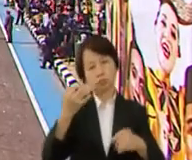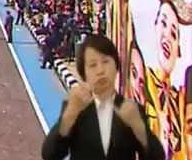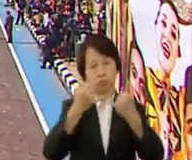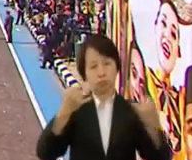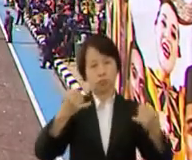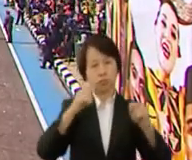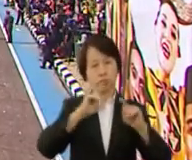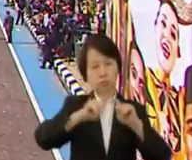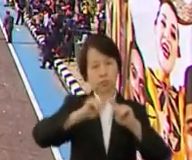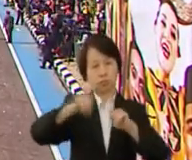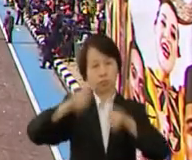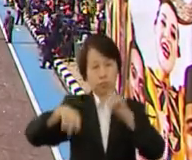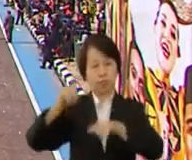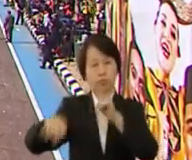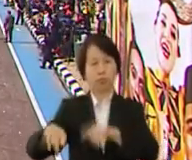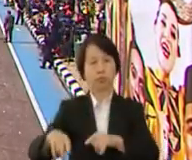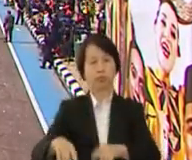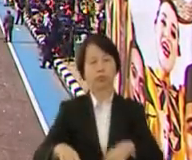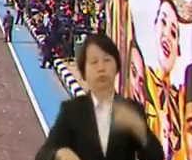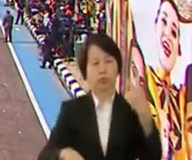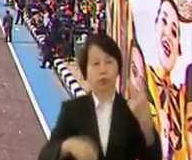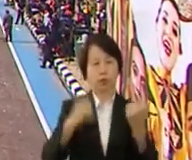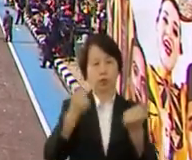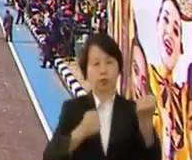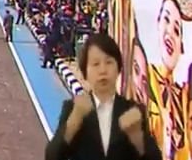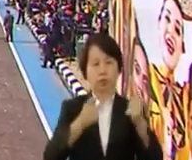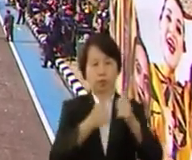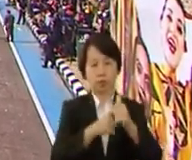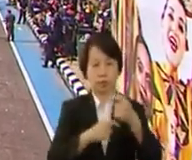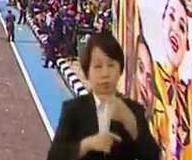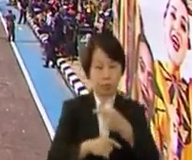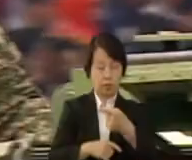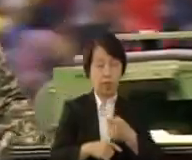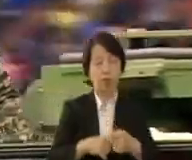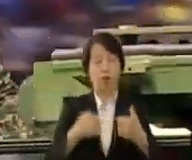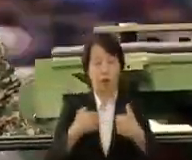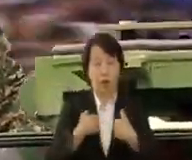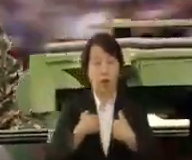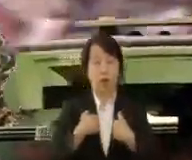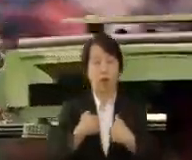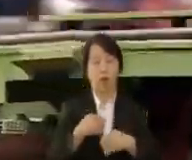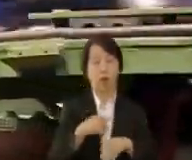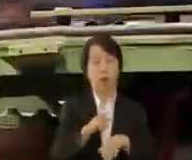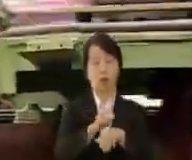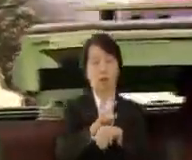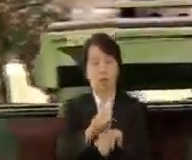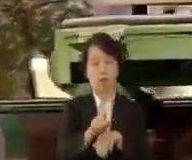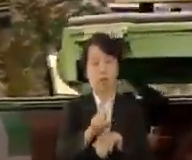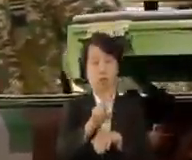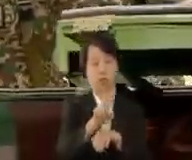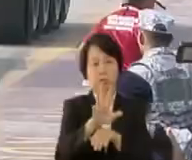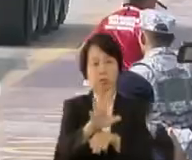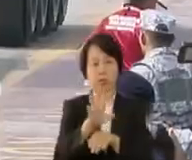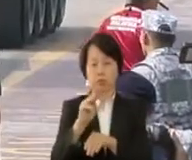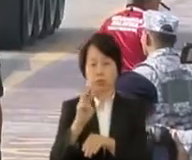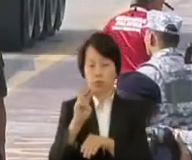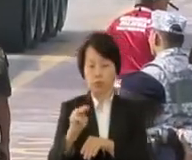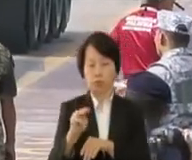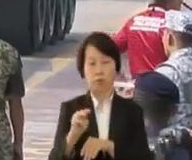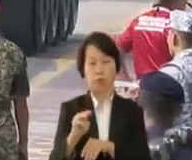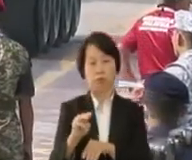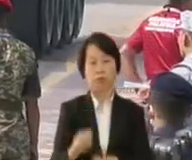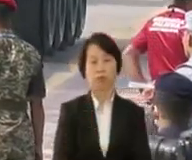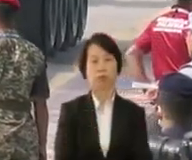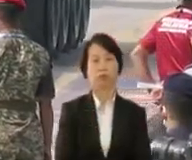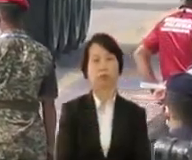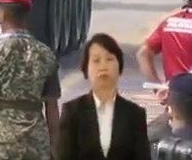varian. Dua buah kenderaan pertama ini dilengkapi dengan persenjataan 25mm.